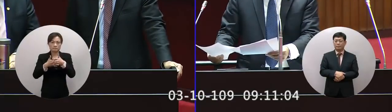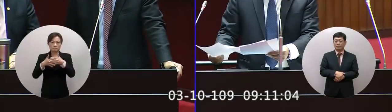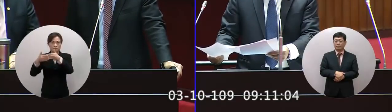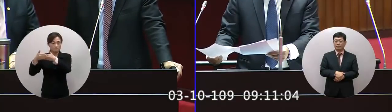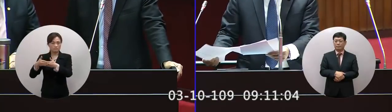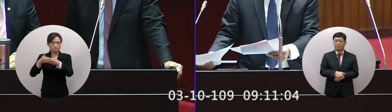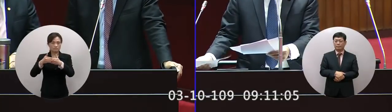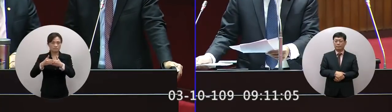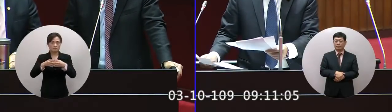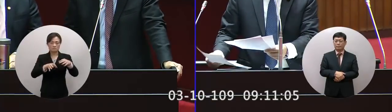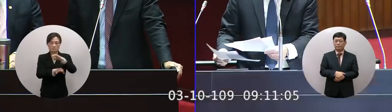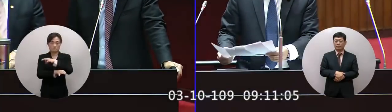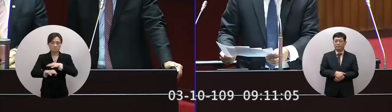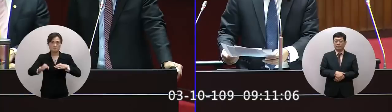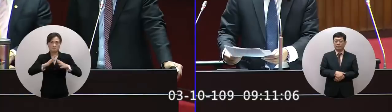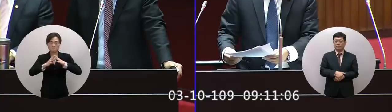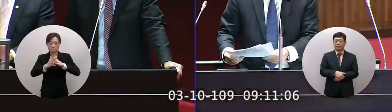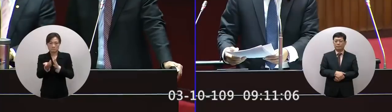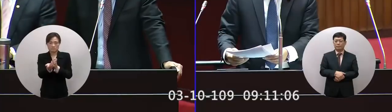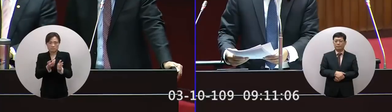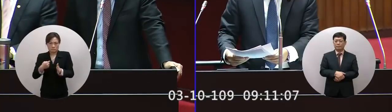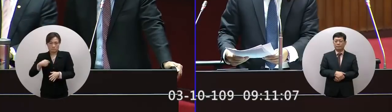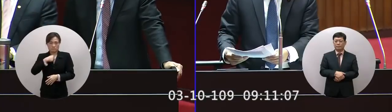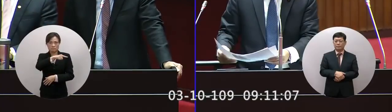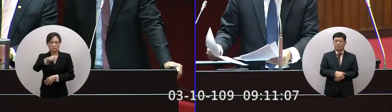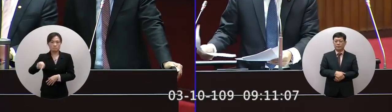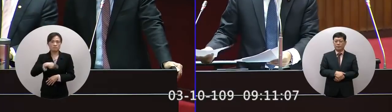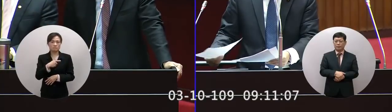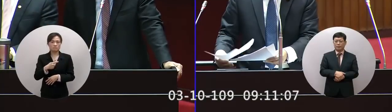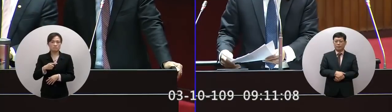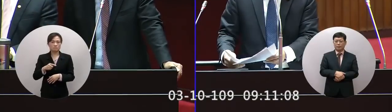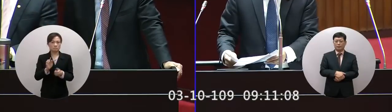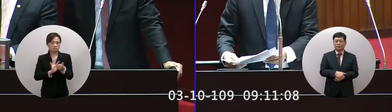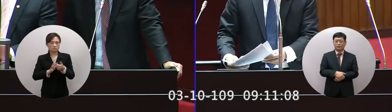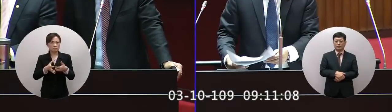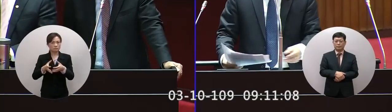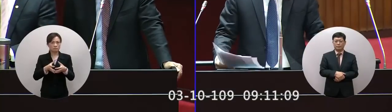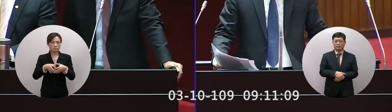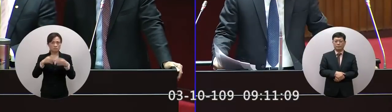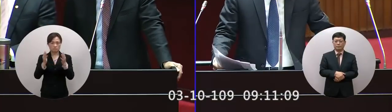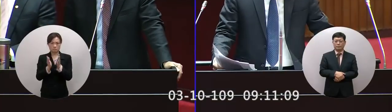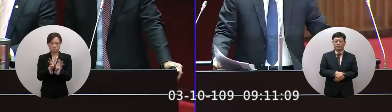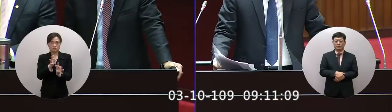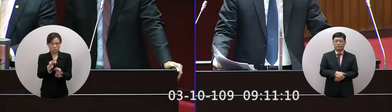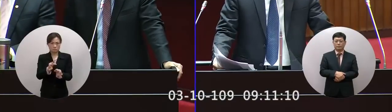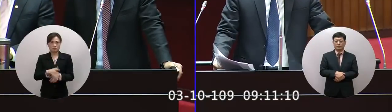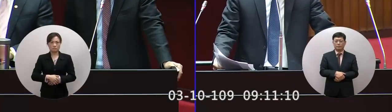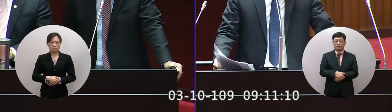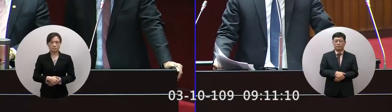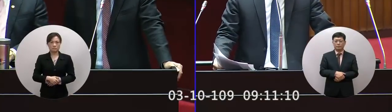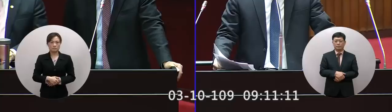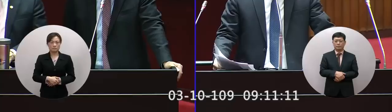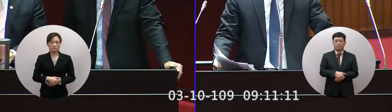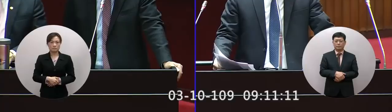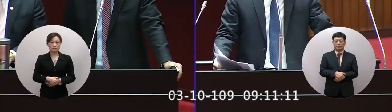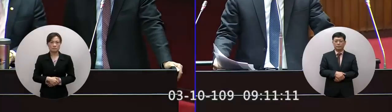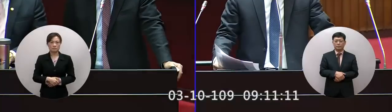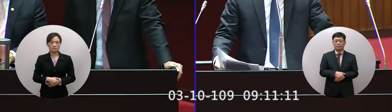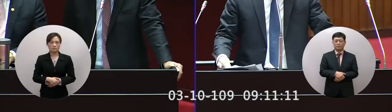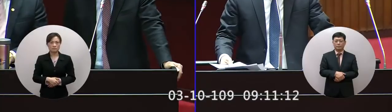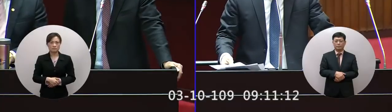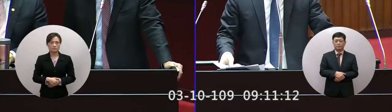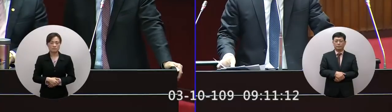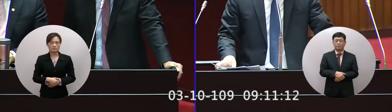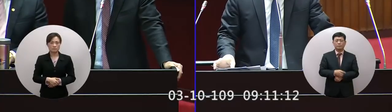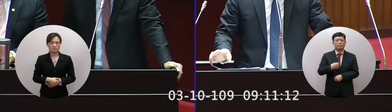们这个透过经济部的台商的回流，我想现在已经逐步看到效应。那有一部分的产业也有一个转